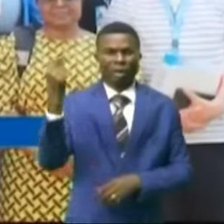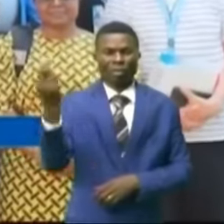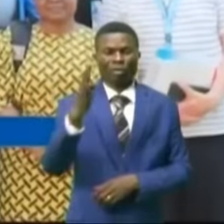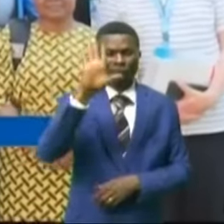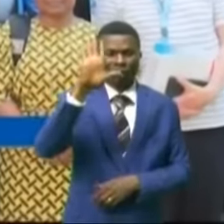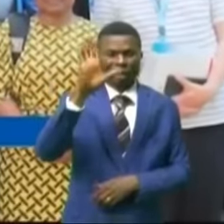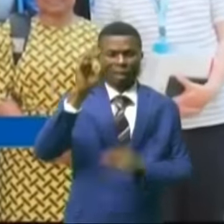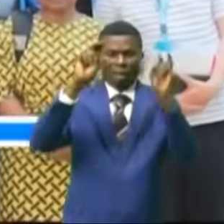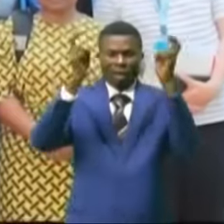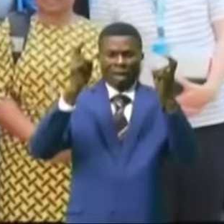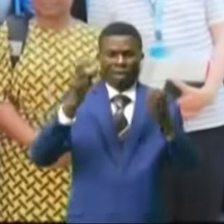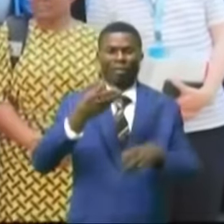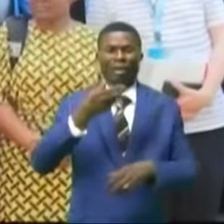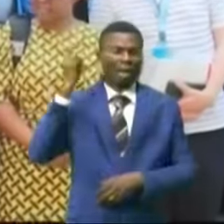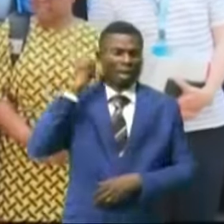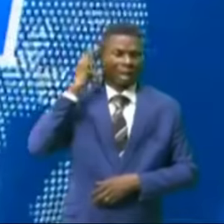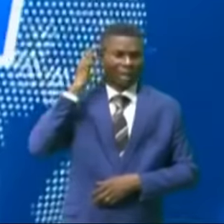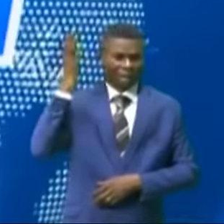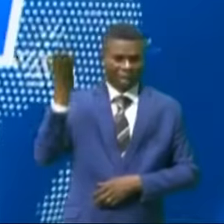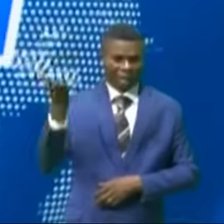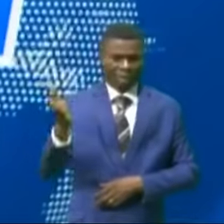la ville de Kananga.